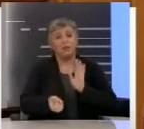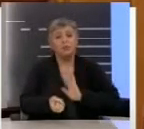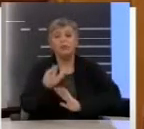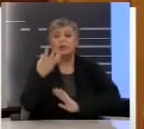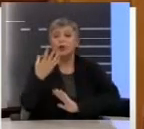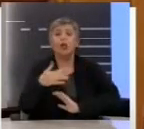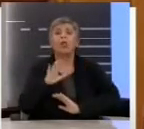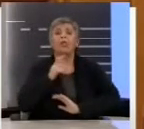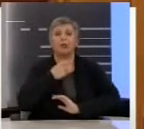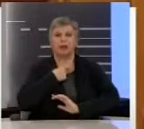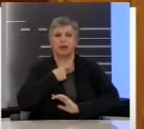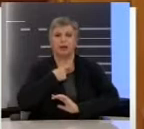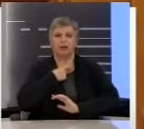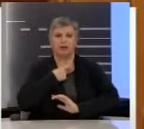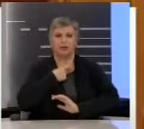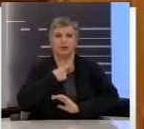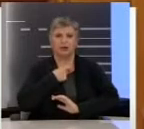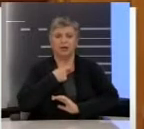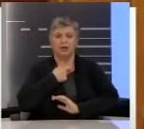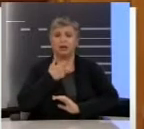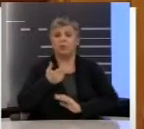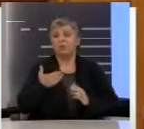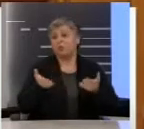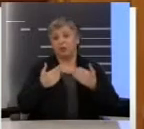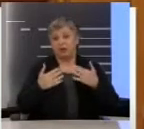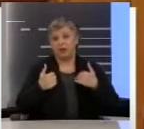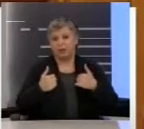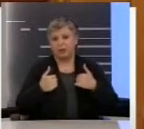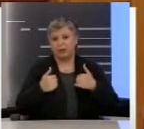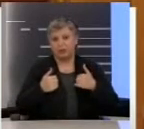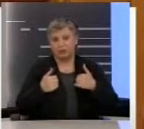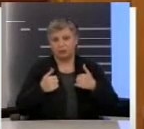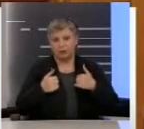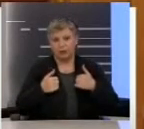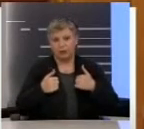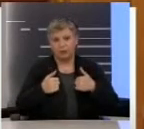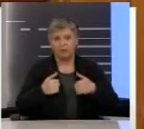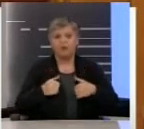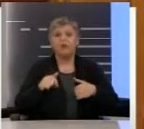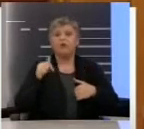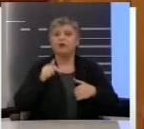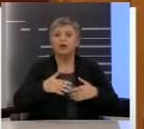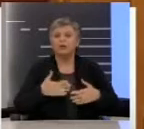δεν είναι ορατές και δεν είναι ανεκπλήρωτες ανάγκες.